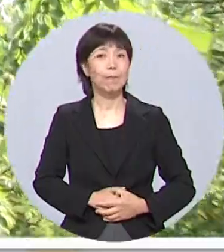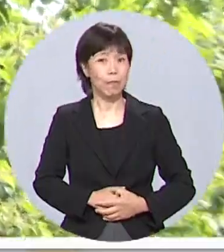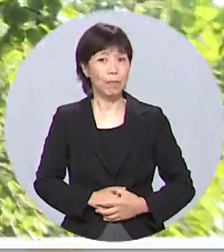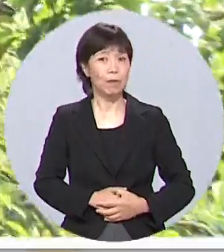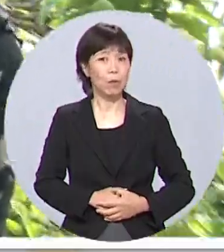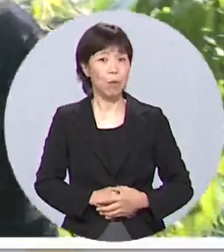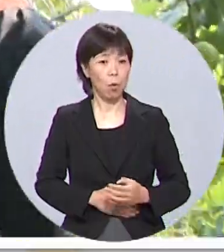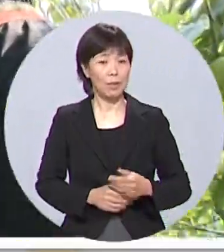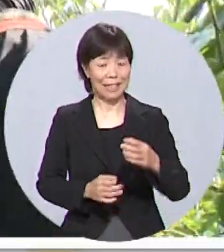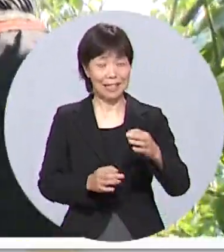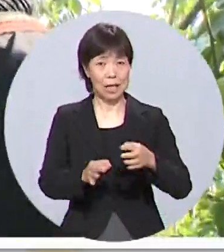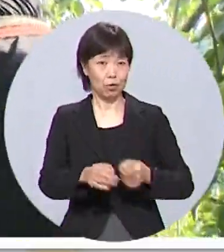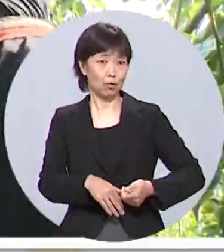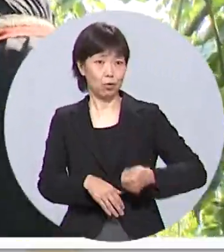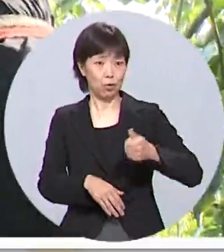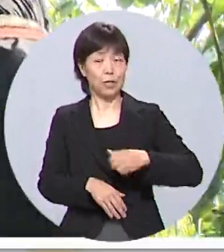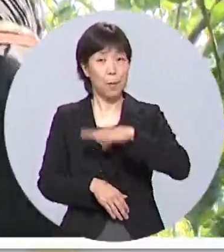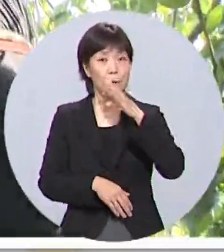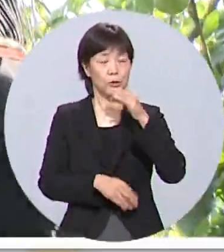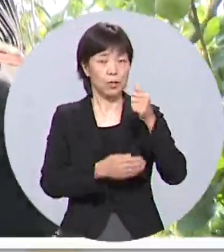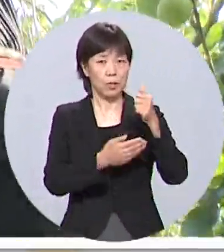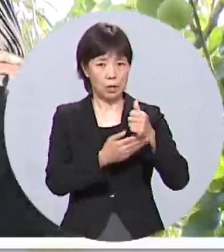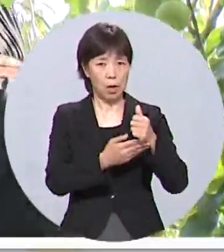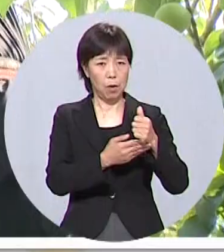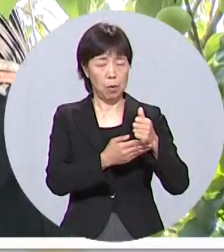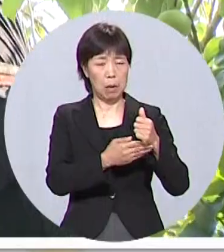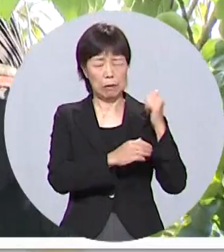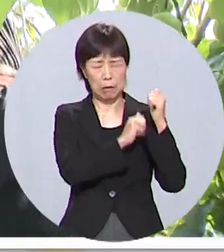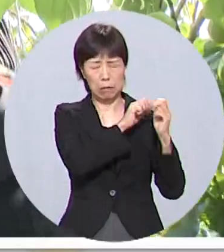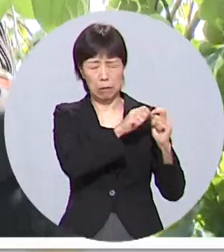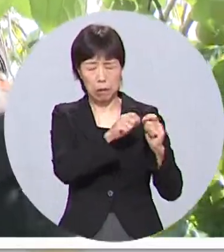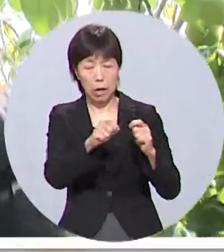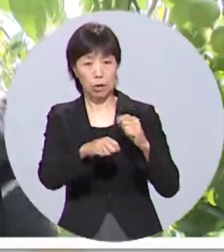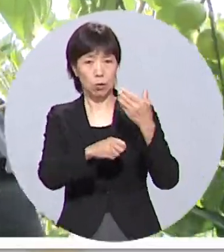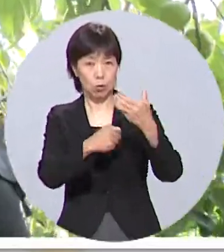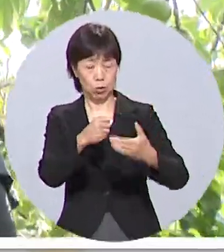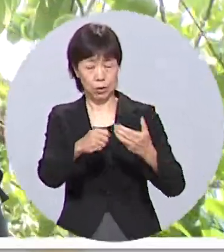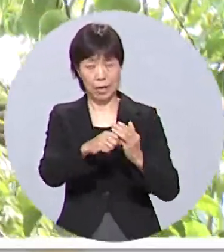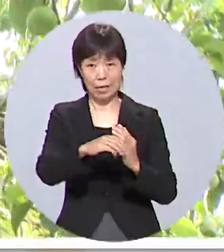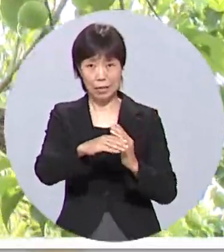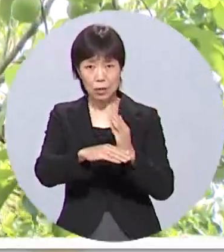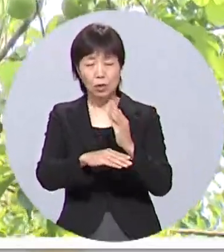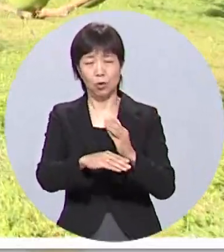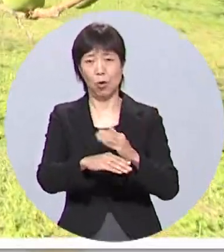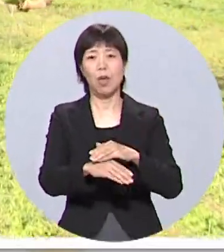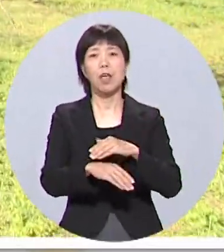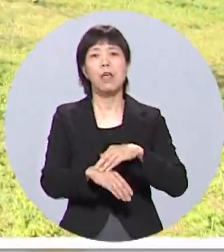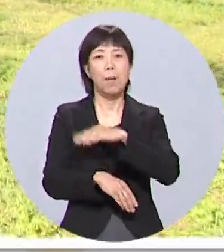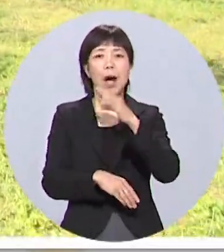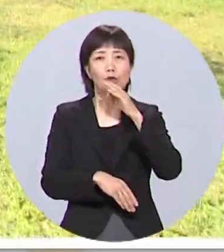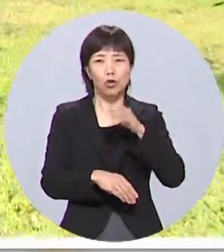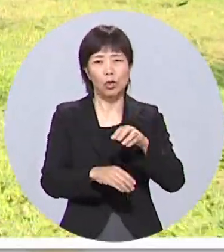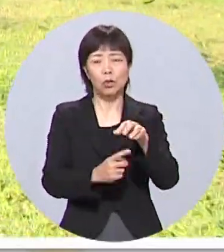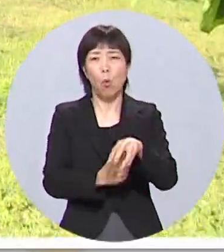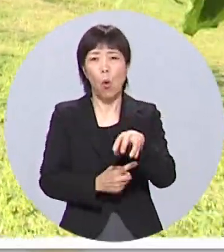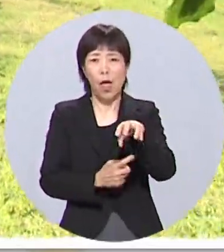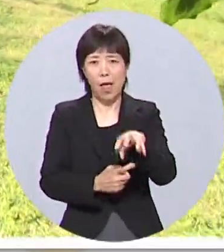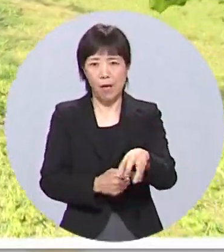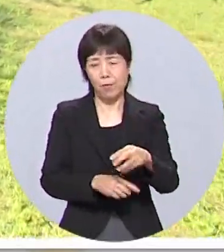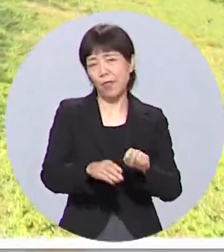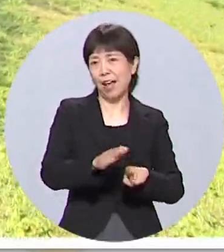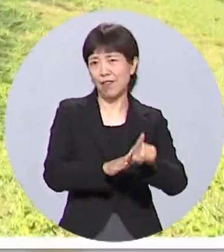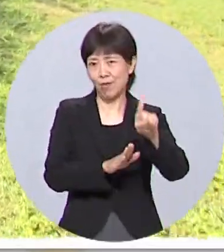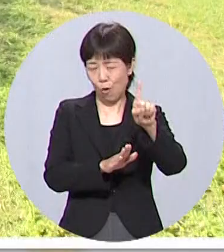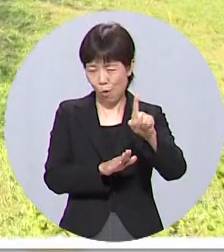梅林カフェの店主山口さんは90年以上続く梅農家山口農園の代表として、お店に隣接